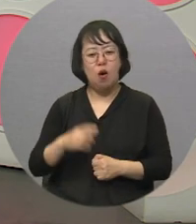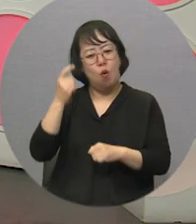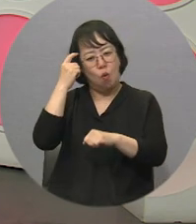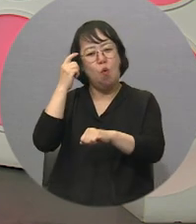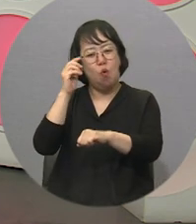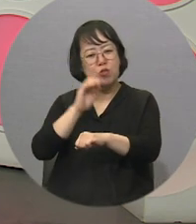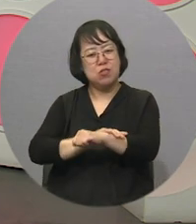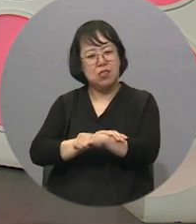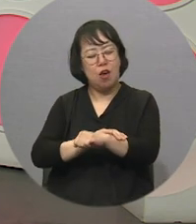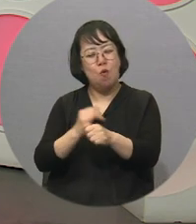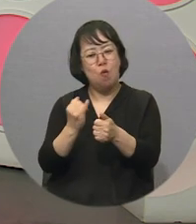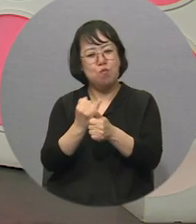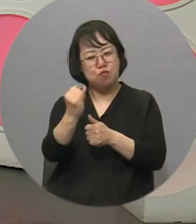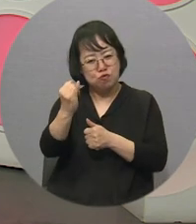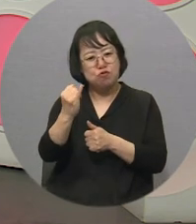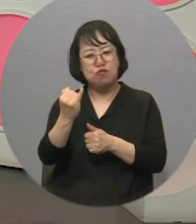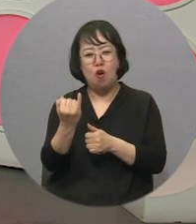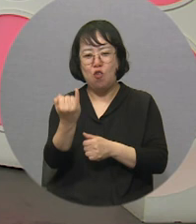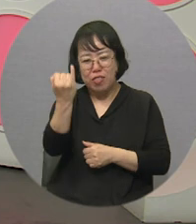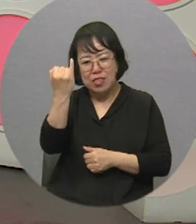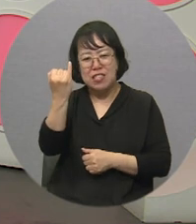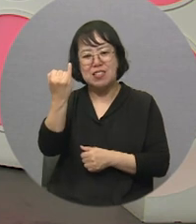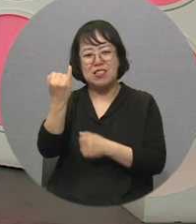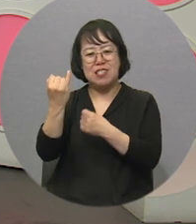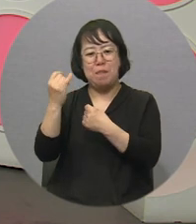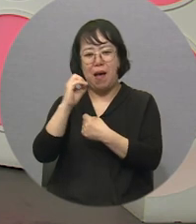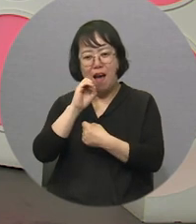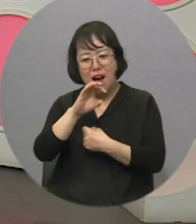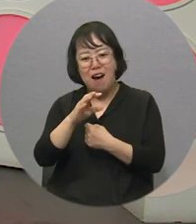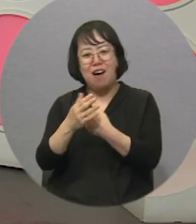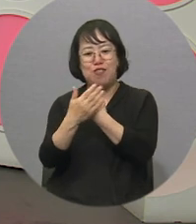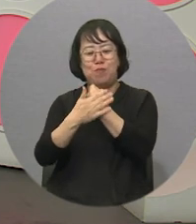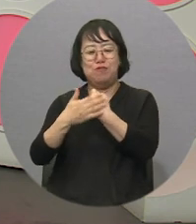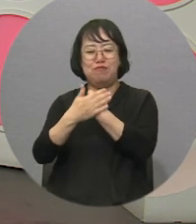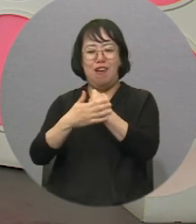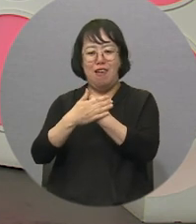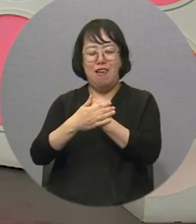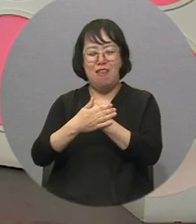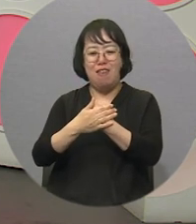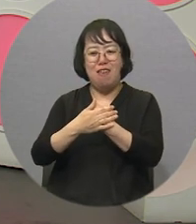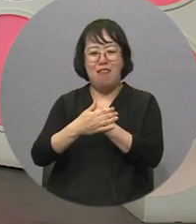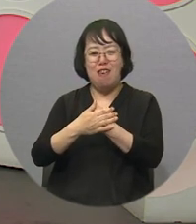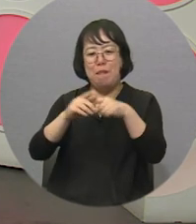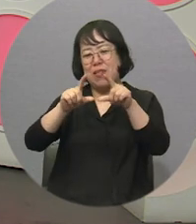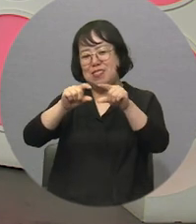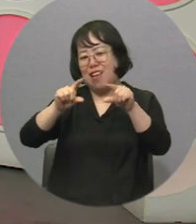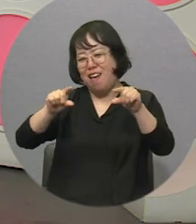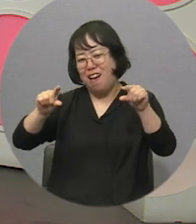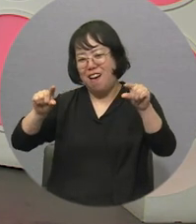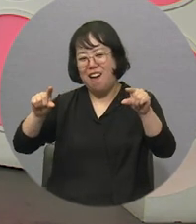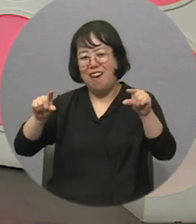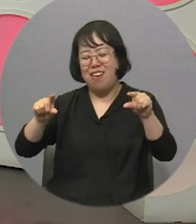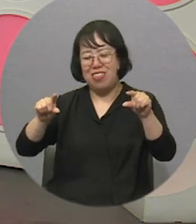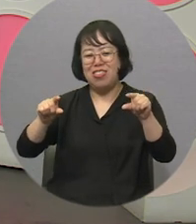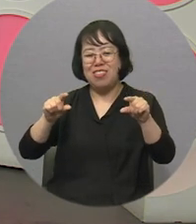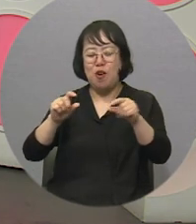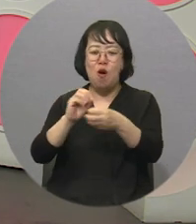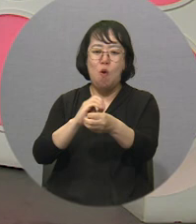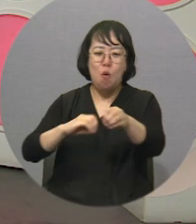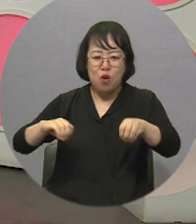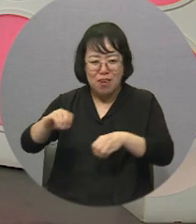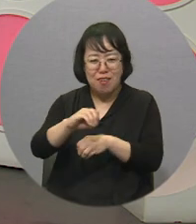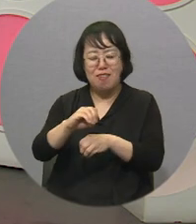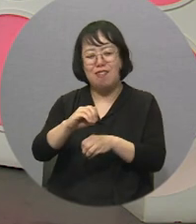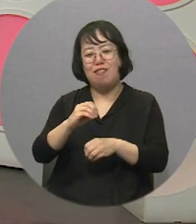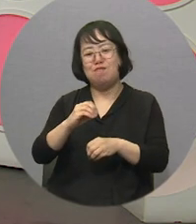지혜가 있으니까 또 언니가 네. 동생한테 또 제부한테 또 반찬으로 인해서 또 사랑에 돈독해지는